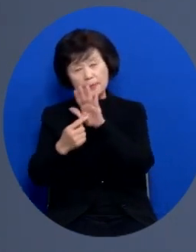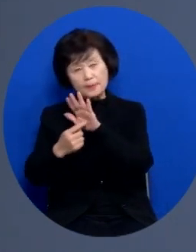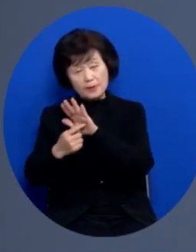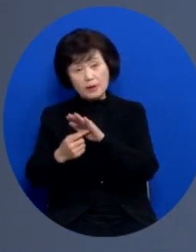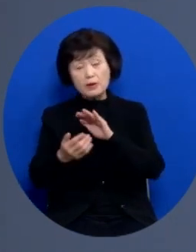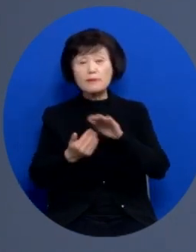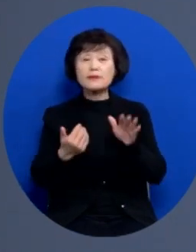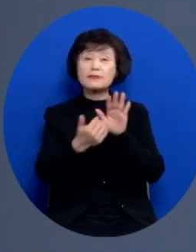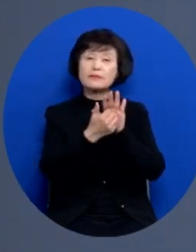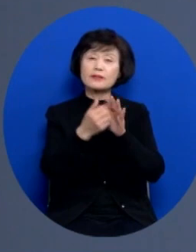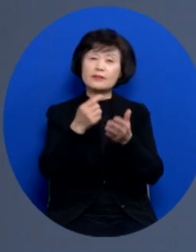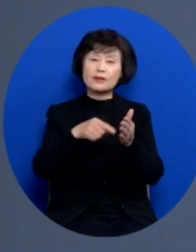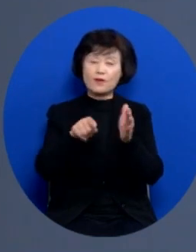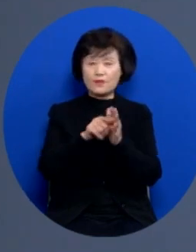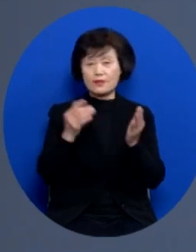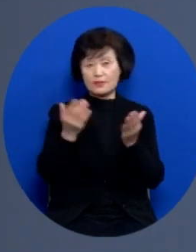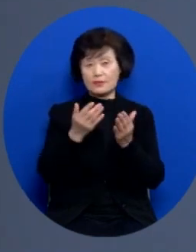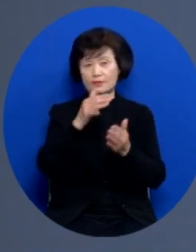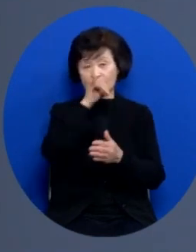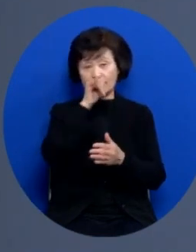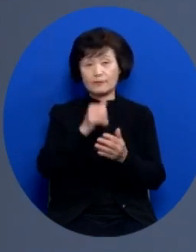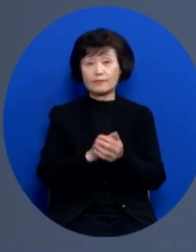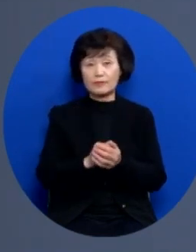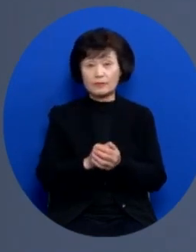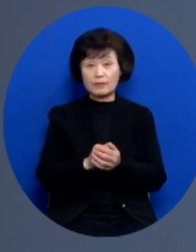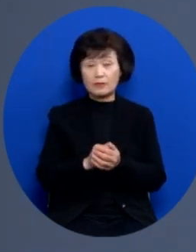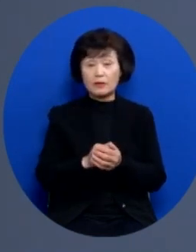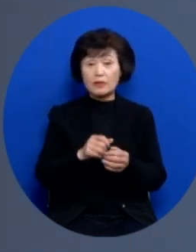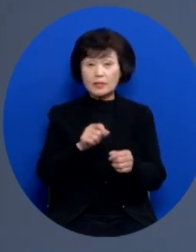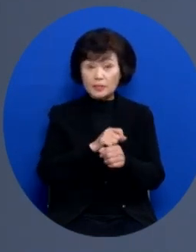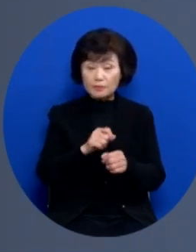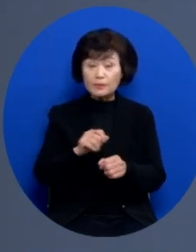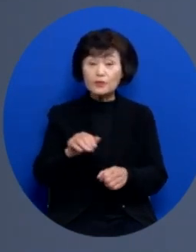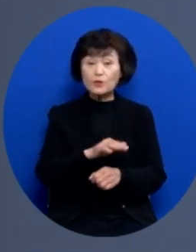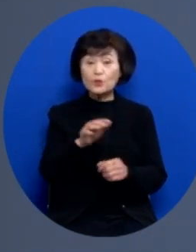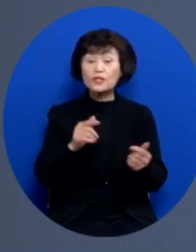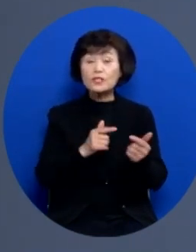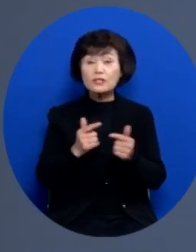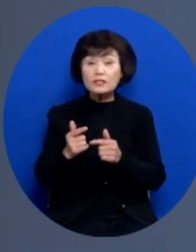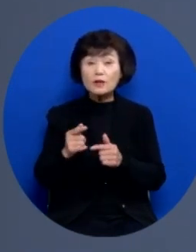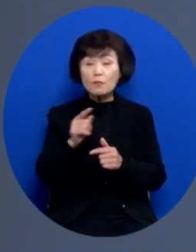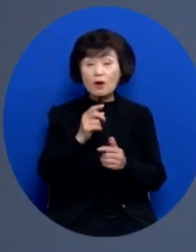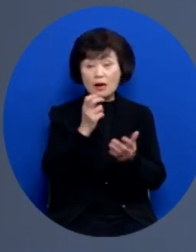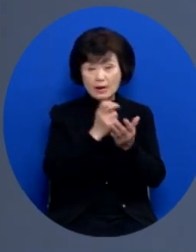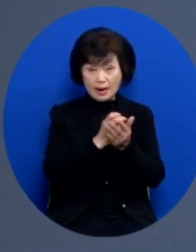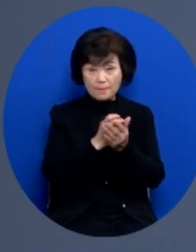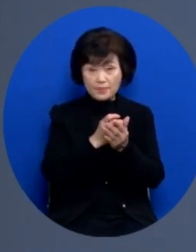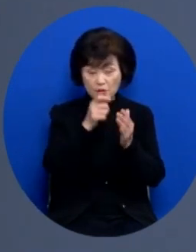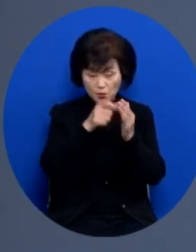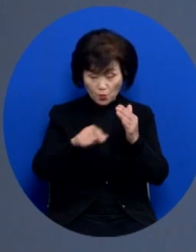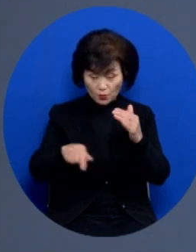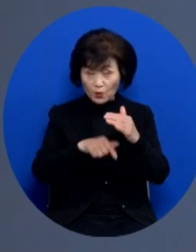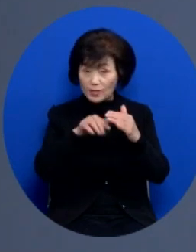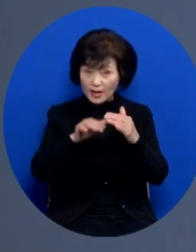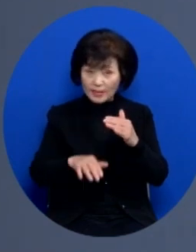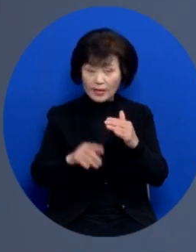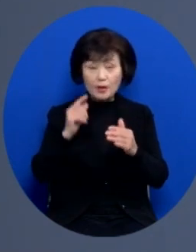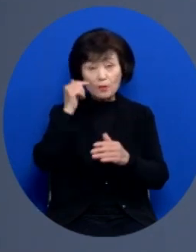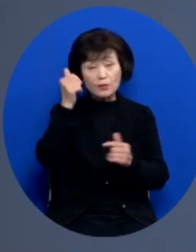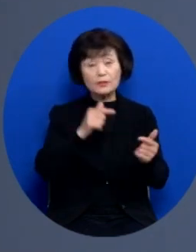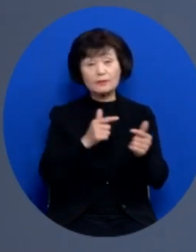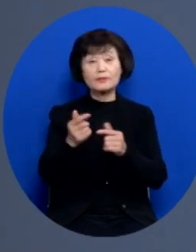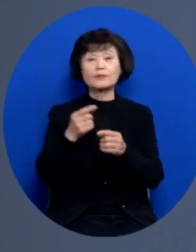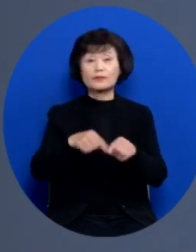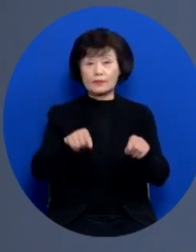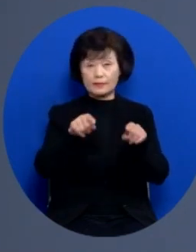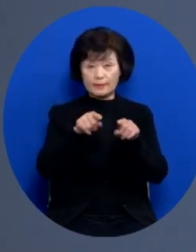차원에서 일을 하고 있습니다. 특히 우리는 비제도권이기 때문에 감리교 내에 감독회장님을 비롯한